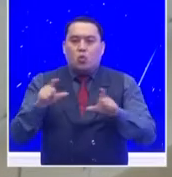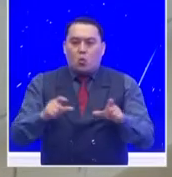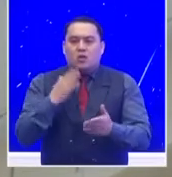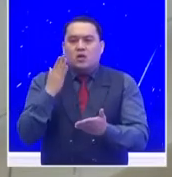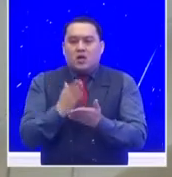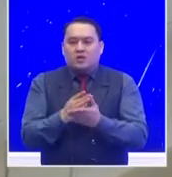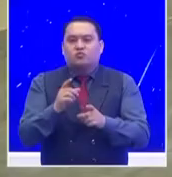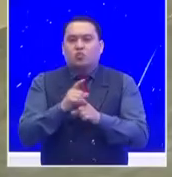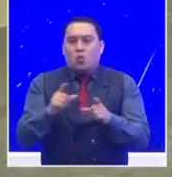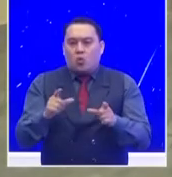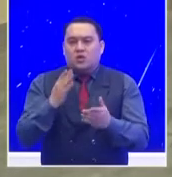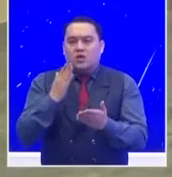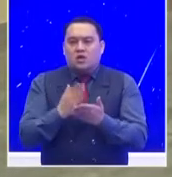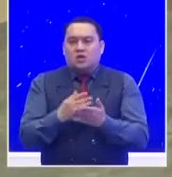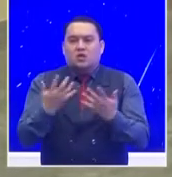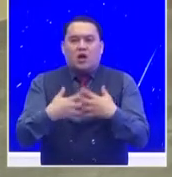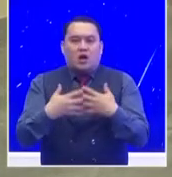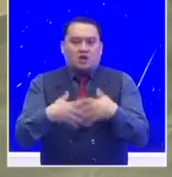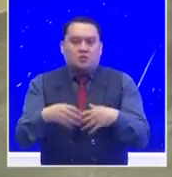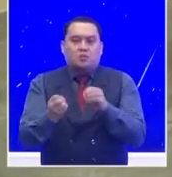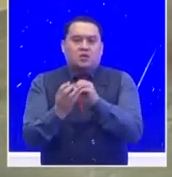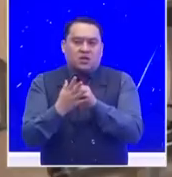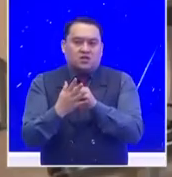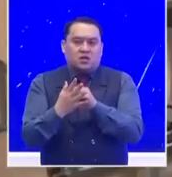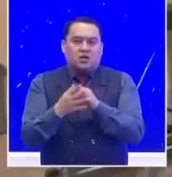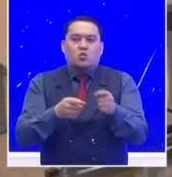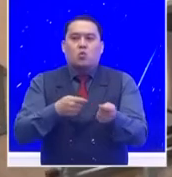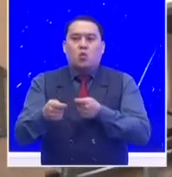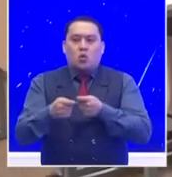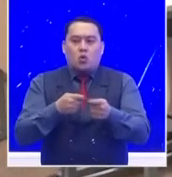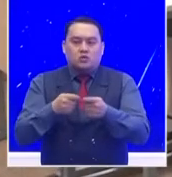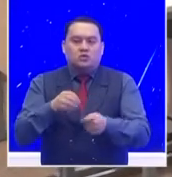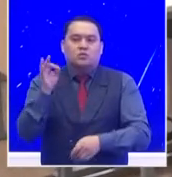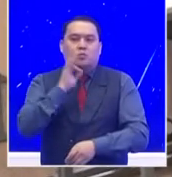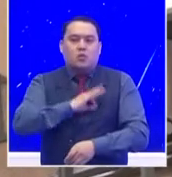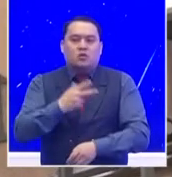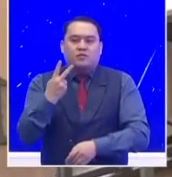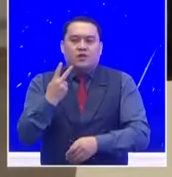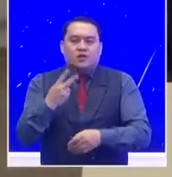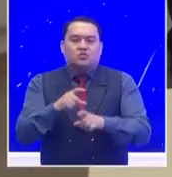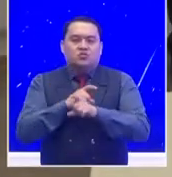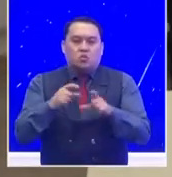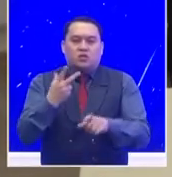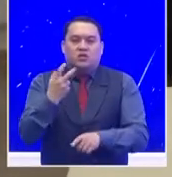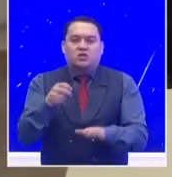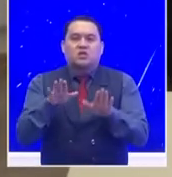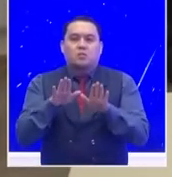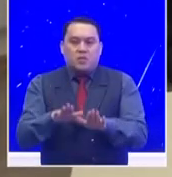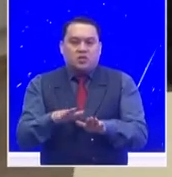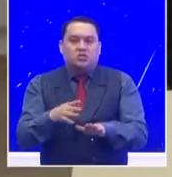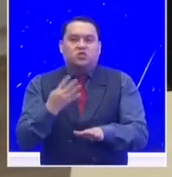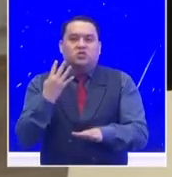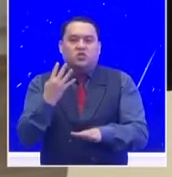таких общеобразовательных учреждений насчитывается 15. Власти района ввели в эксплуатацию 2 школы по 300 мест. Кроме того,